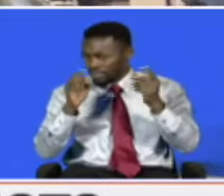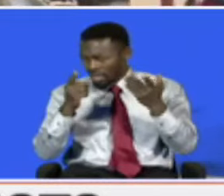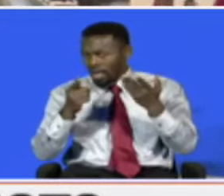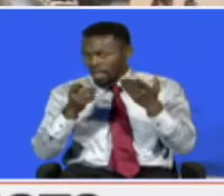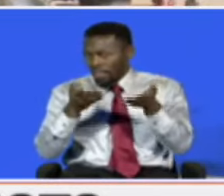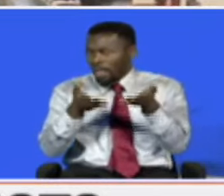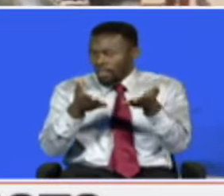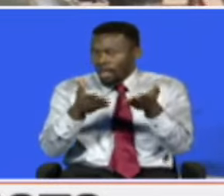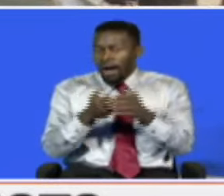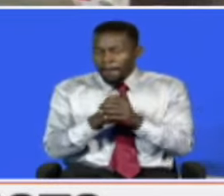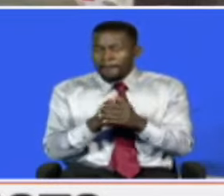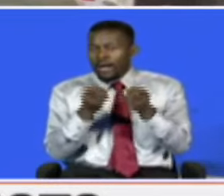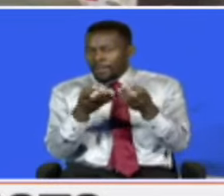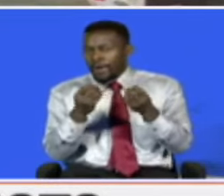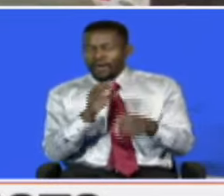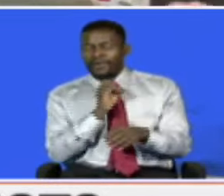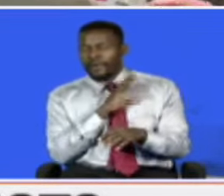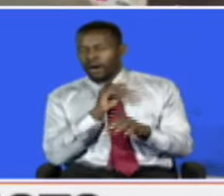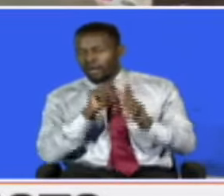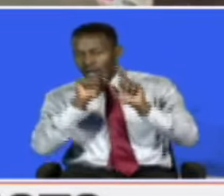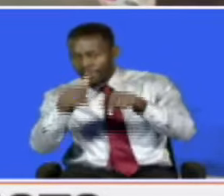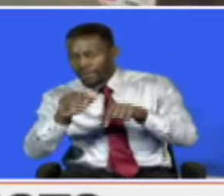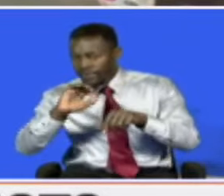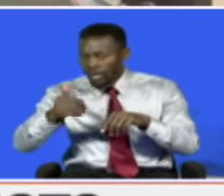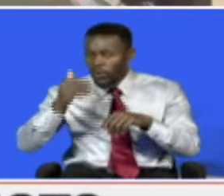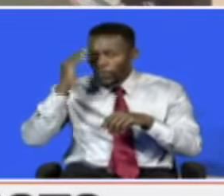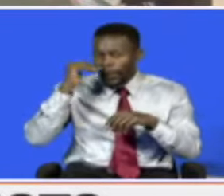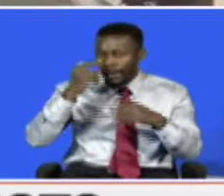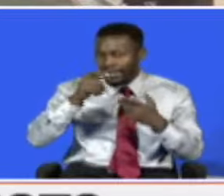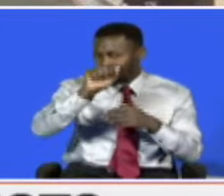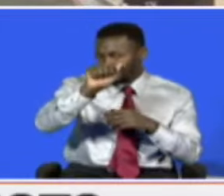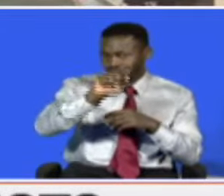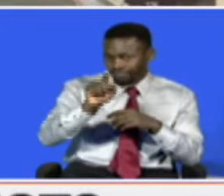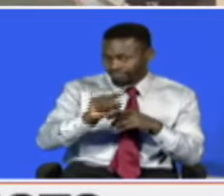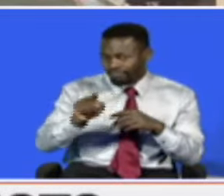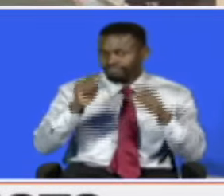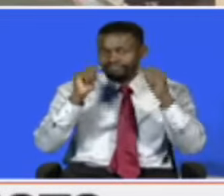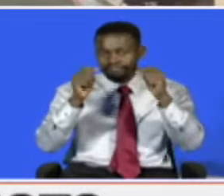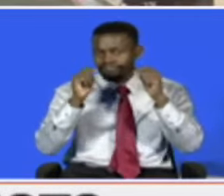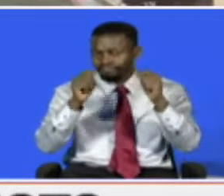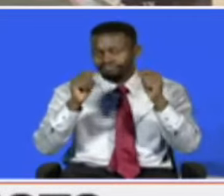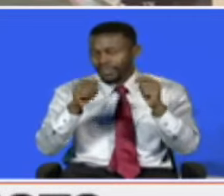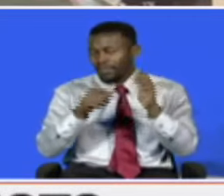hawakuja town kwa sababu walikuwa wanaogopa maandamano. Duha maandamano ya JC imeigiriwa sana na